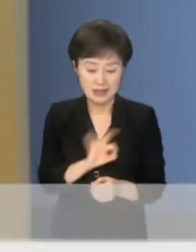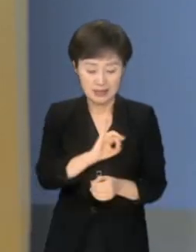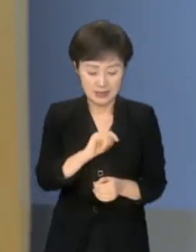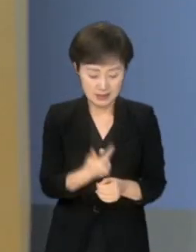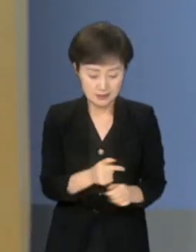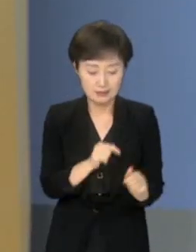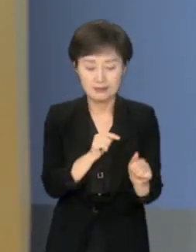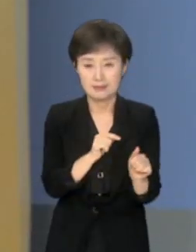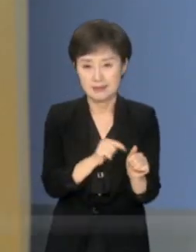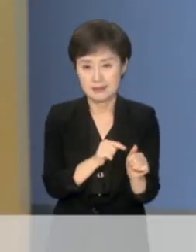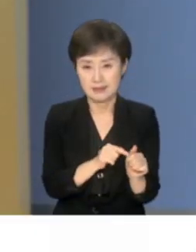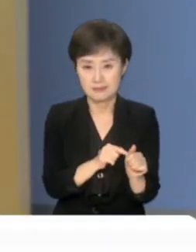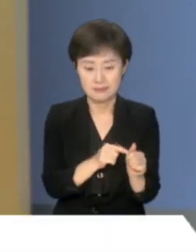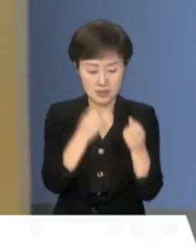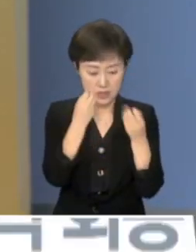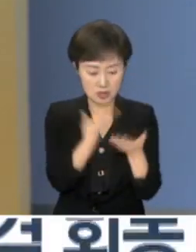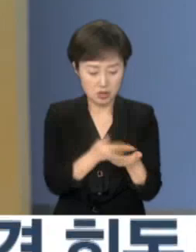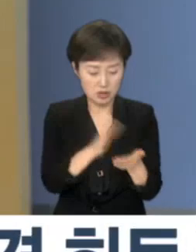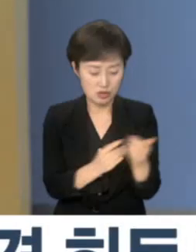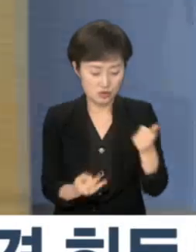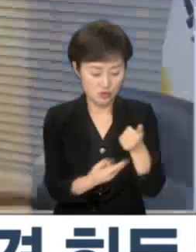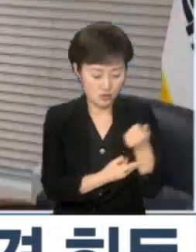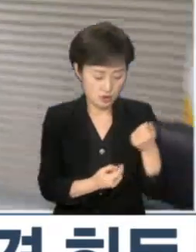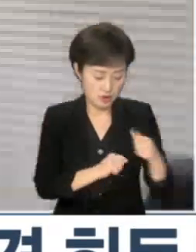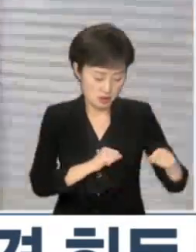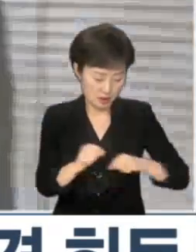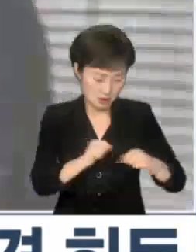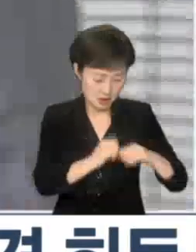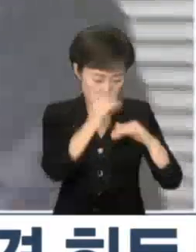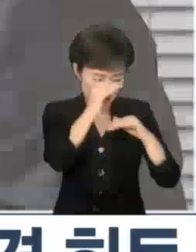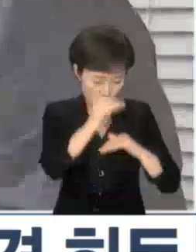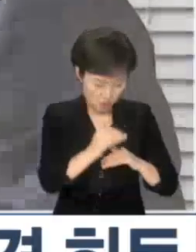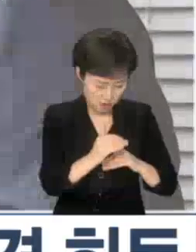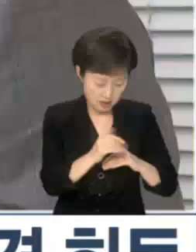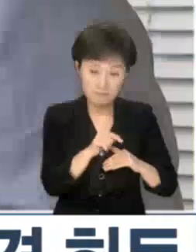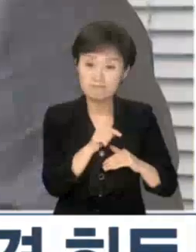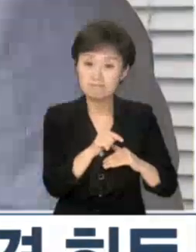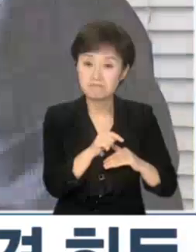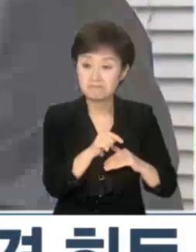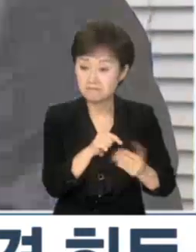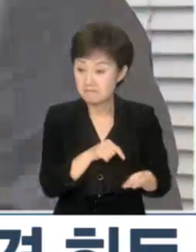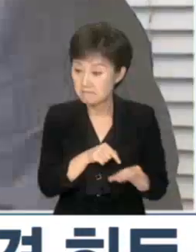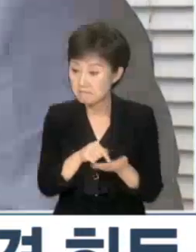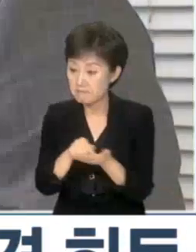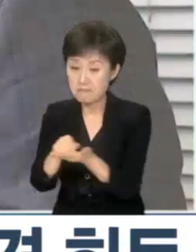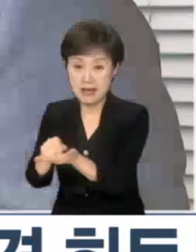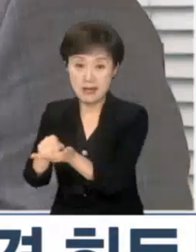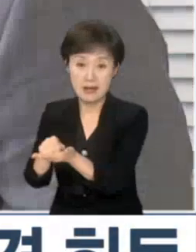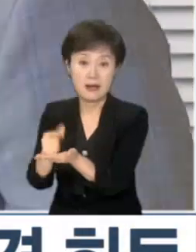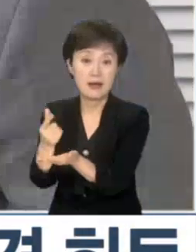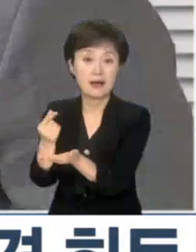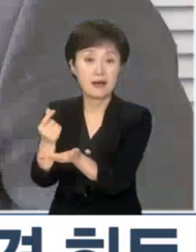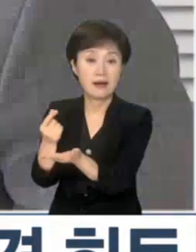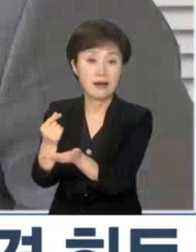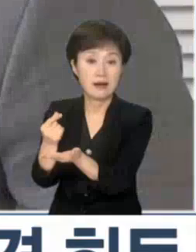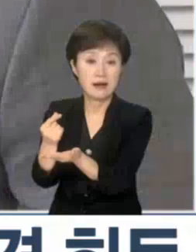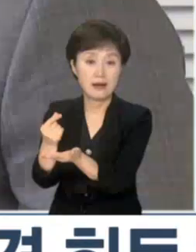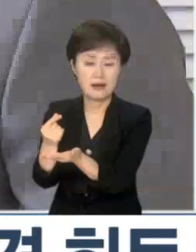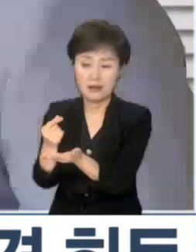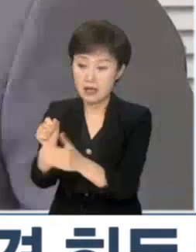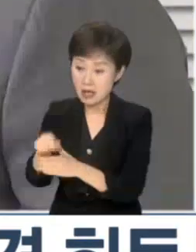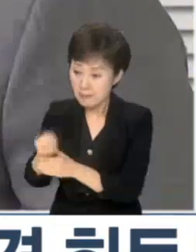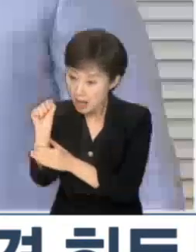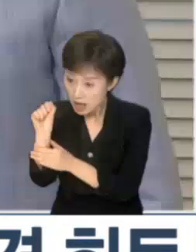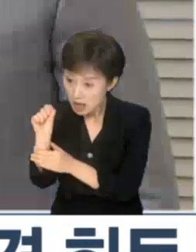이제 그 혁신위의 어떤 결과에 상당히 방점을 찍었는데 이제 그 결과에 대해서 어떤 가시적인 성과를 거두지